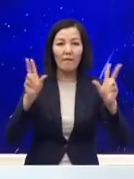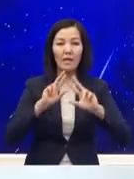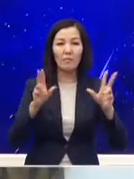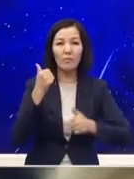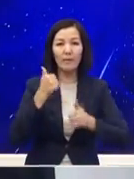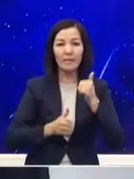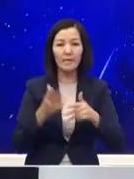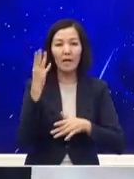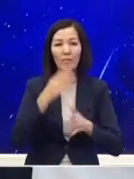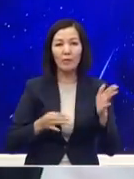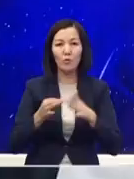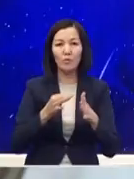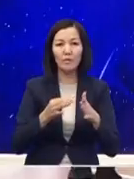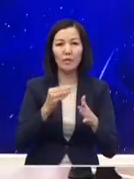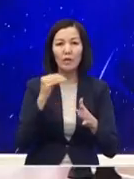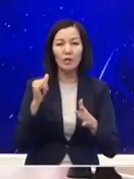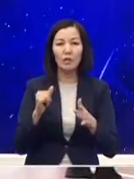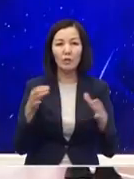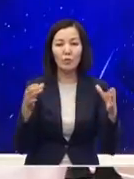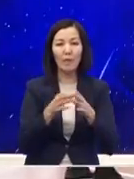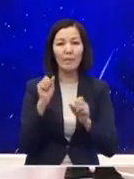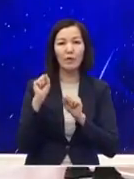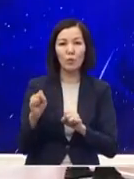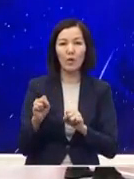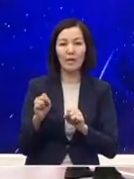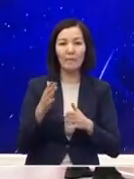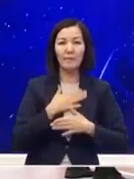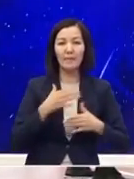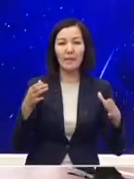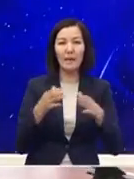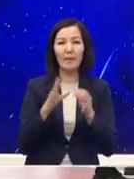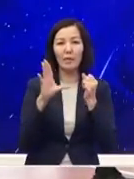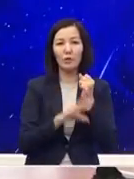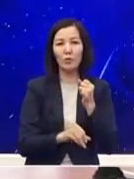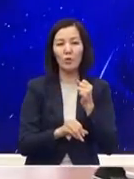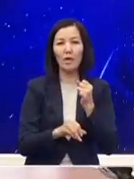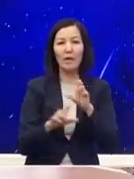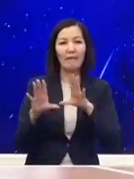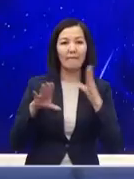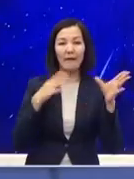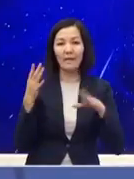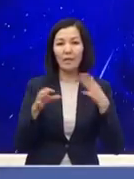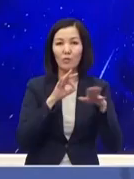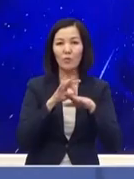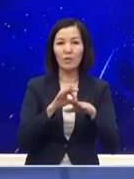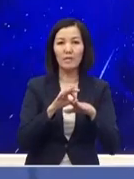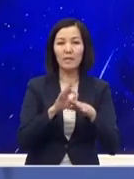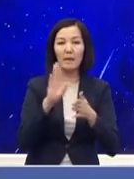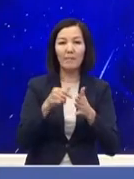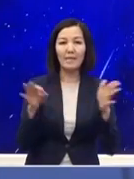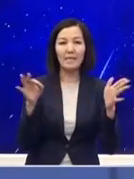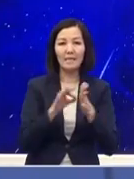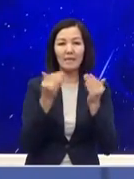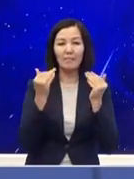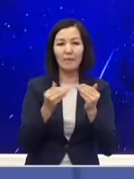Волейболшылар бәсекесінде Алматы облысы намысын Жетісу командасы қорғайды. Жерлестеріміз бүгін соңғы дайындығын өткізді. Олардың басты